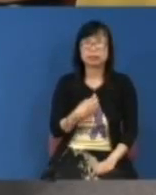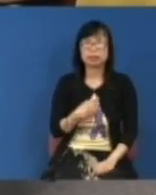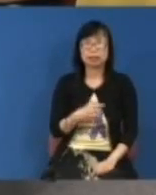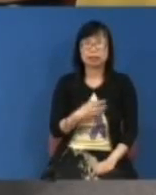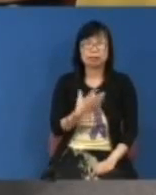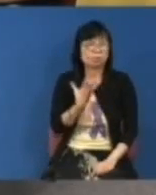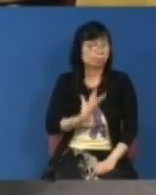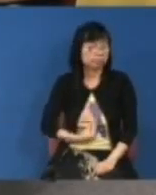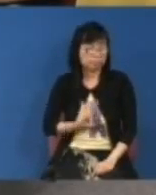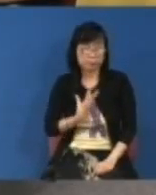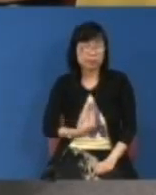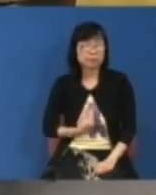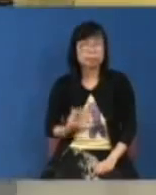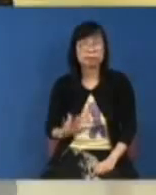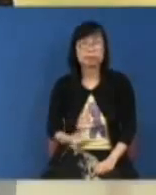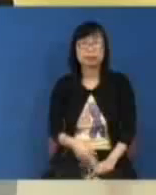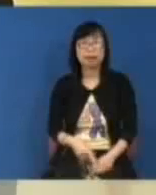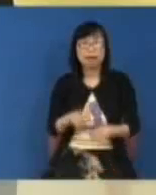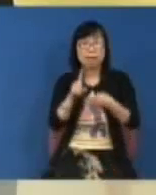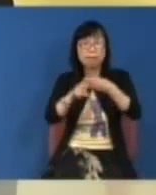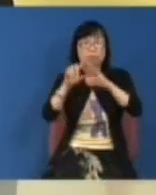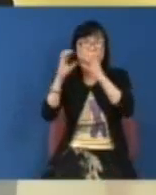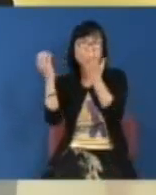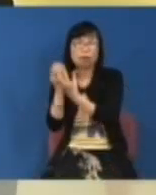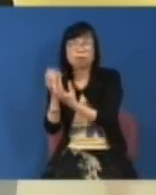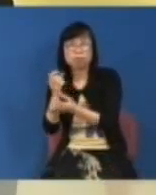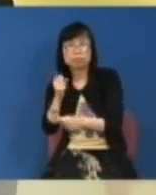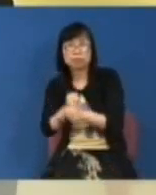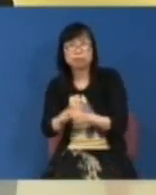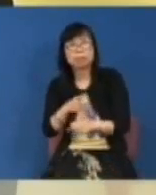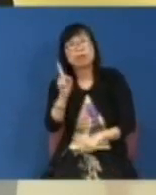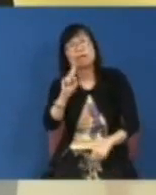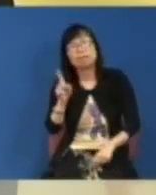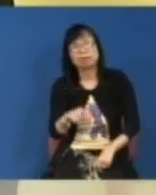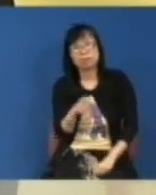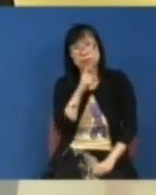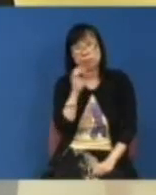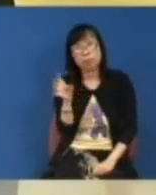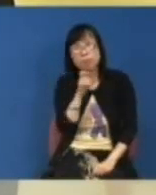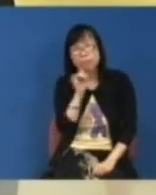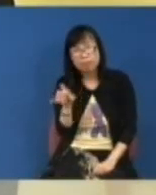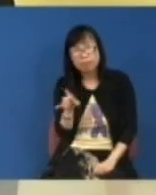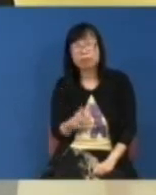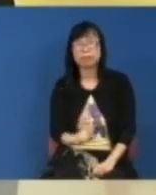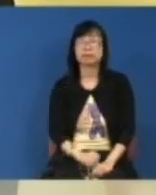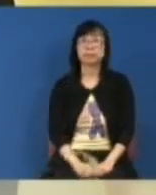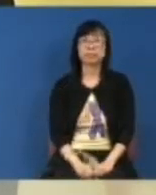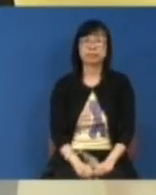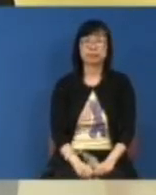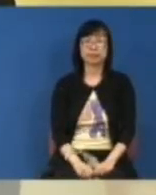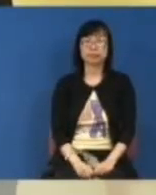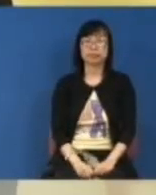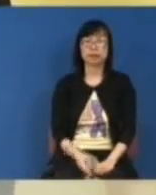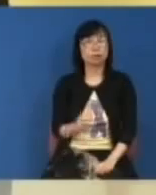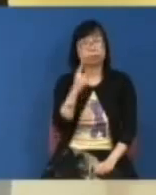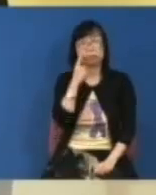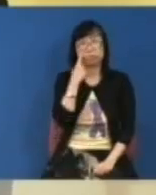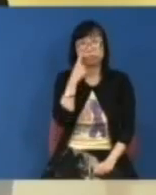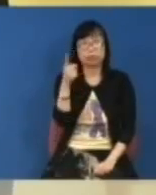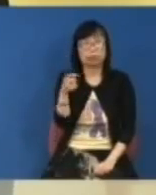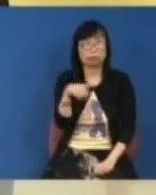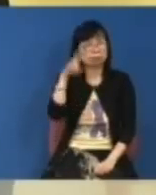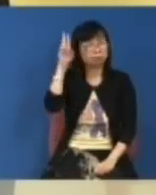悲涼，即是你民主黨還有什麼可以做，即我真的看不到。我現在我已經說